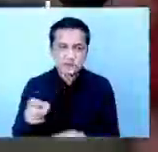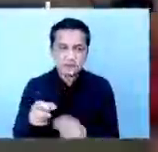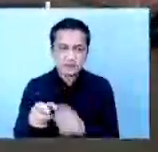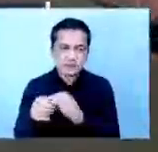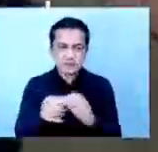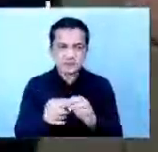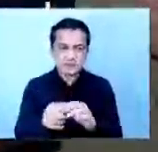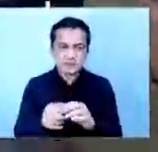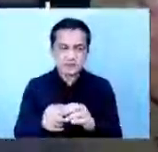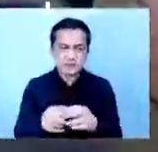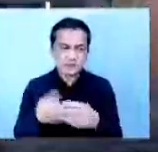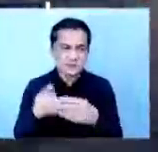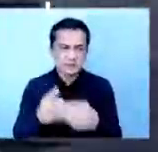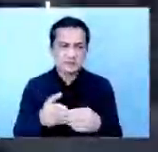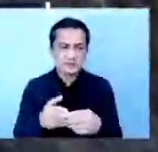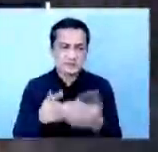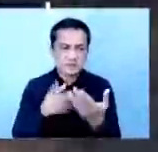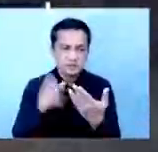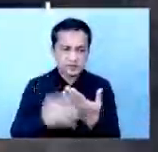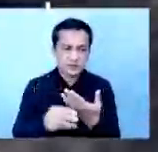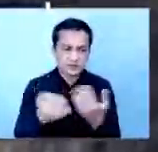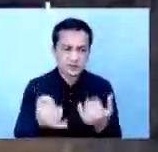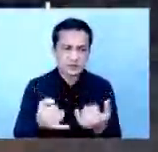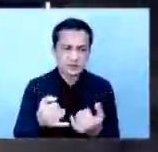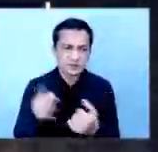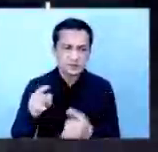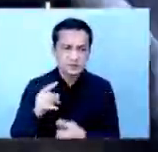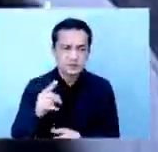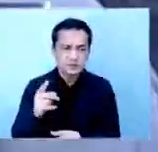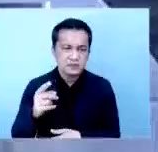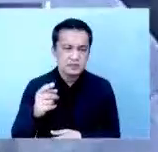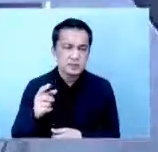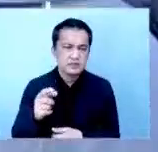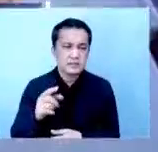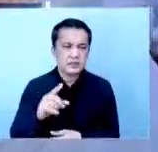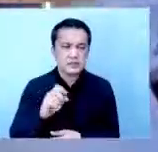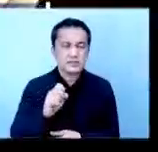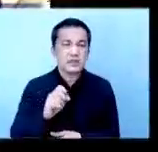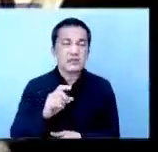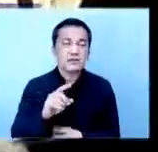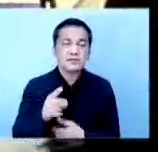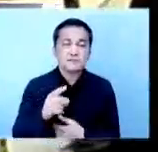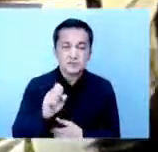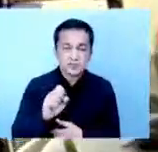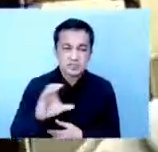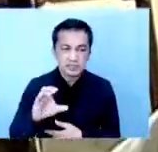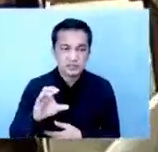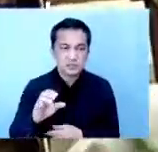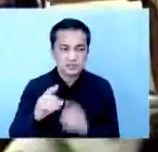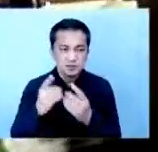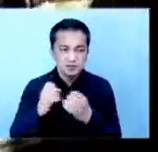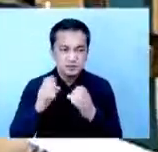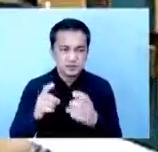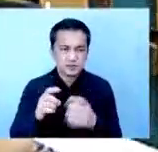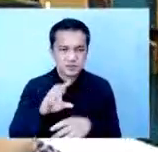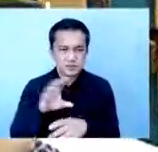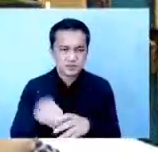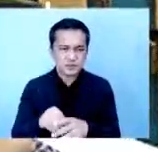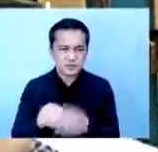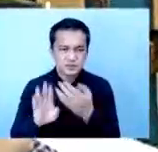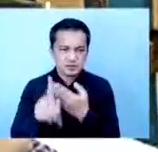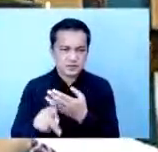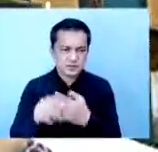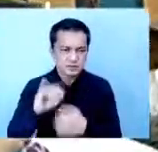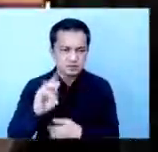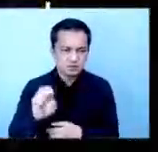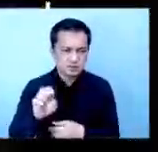survey ang mga kasalukuyang programa ng BC bilang kalihim din ng Department of Education, kabilang na riyan ang muling pagbabalik sa Hunyo ng